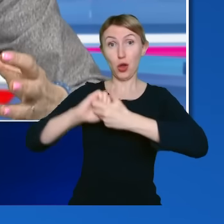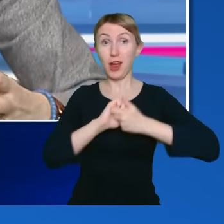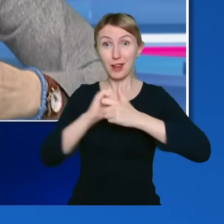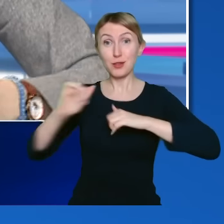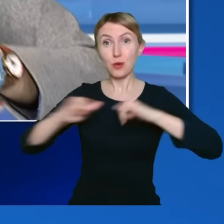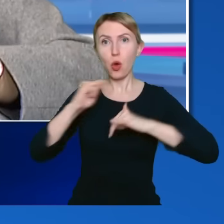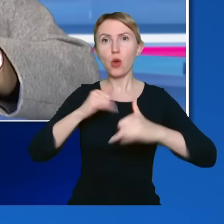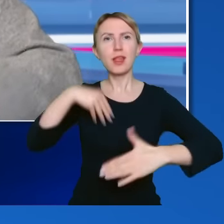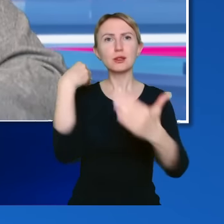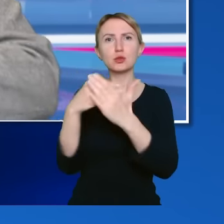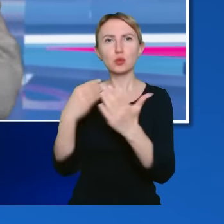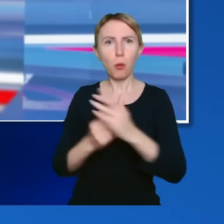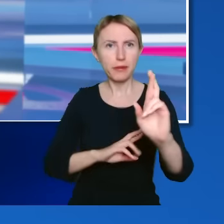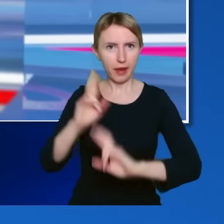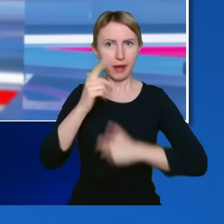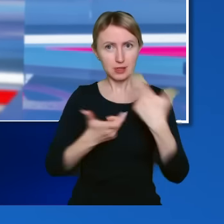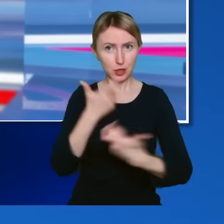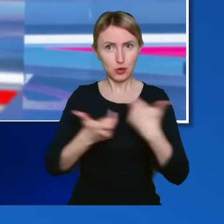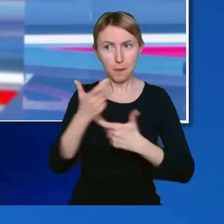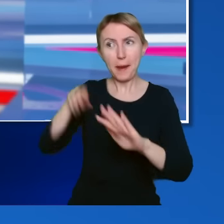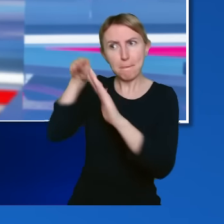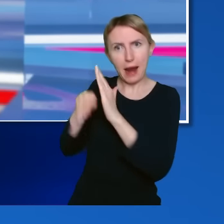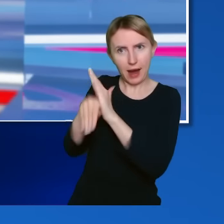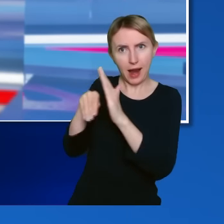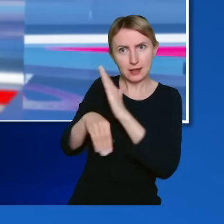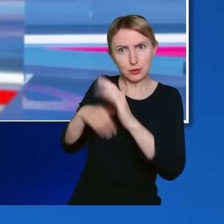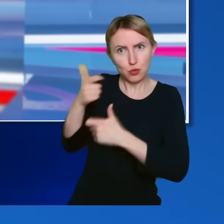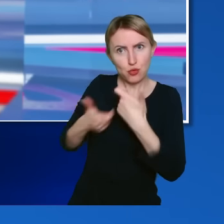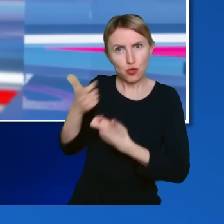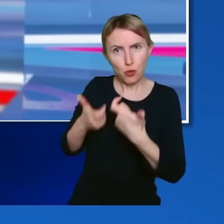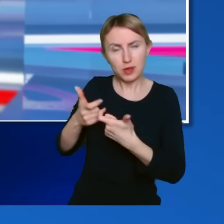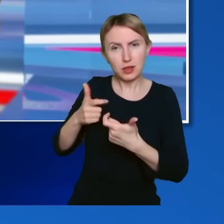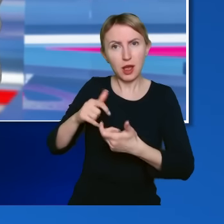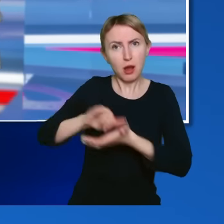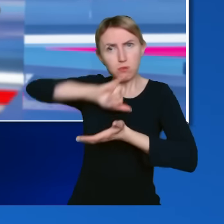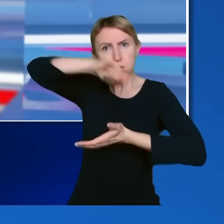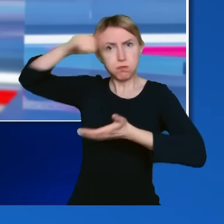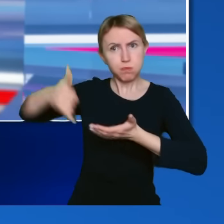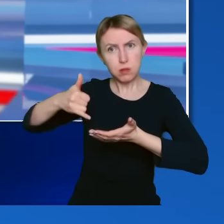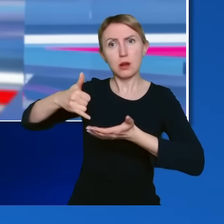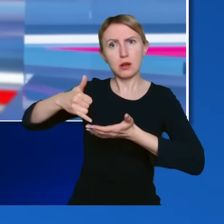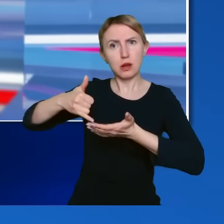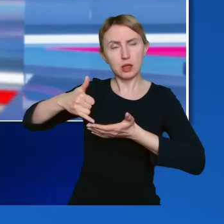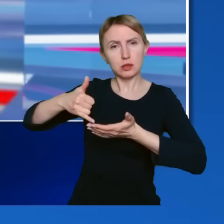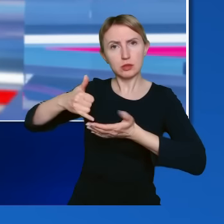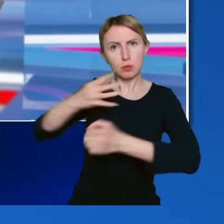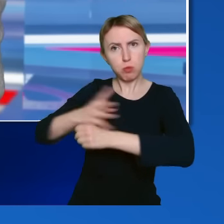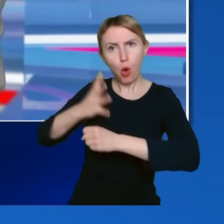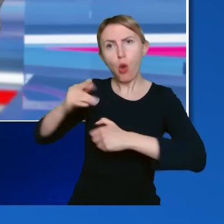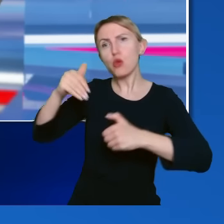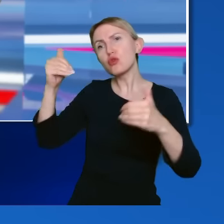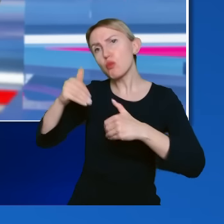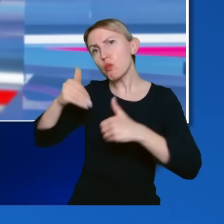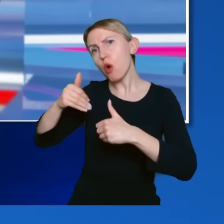skup i ewentualne magazynowanie tego zboża w jakichś, być może